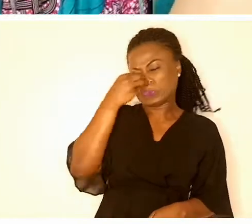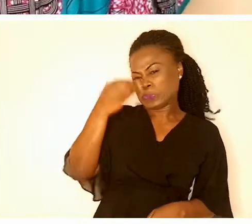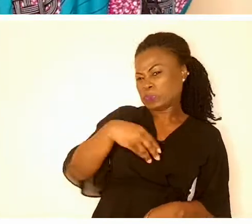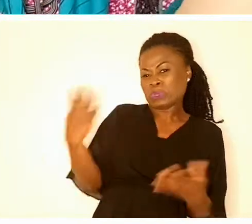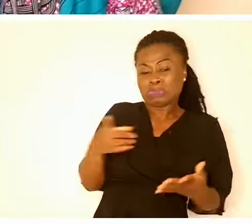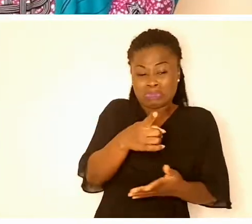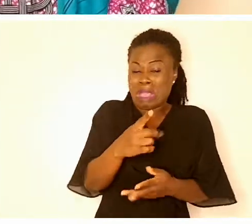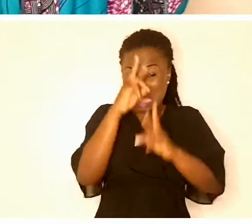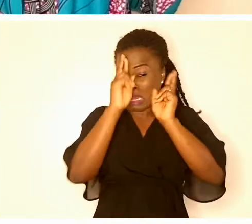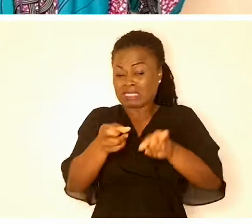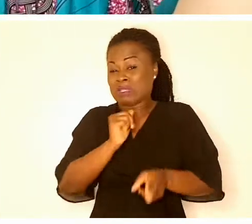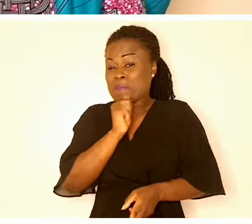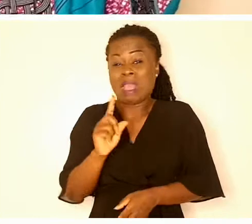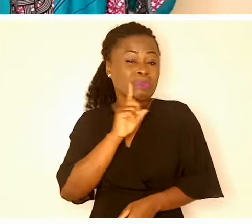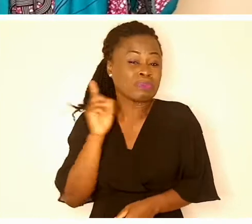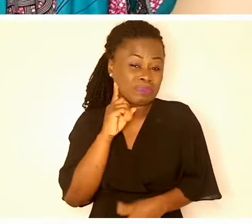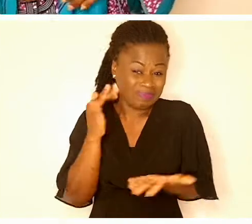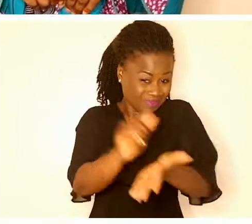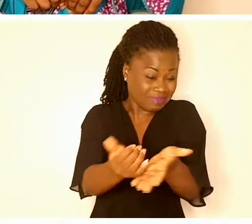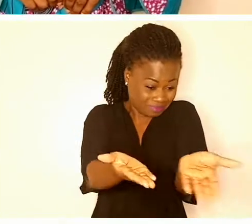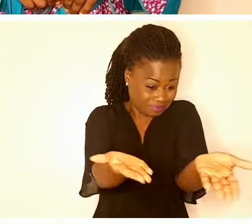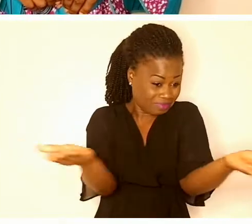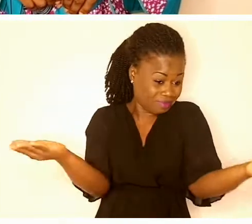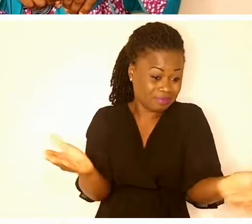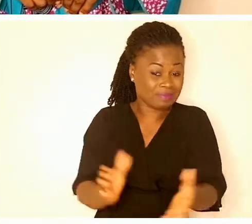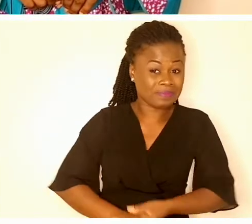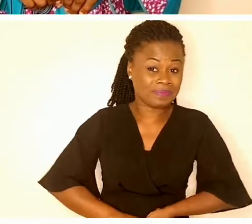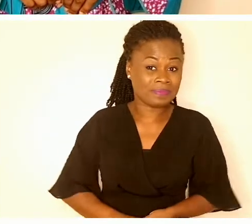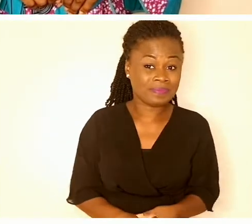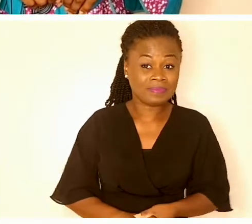Cela démontre que vous n'avez aucun respect pour le sourd.